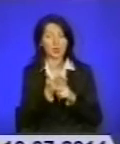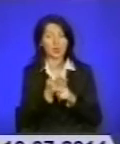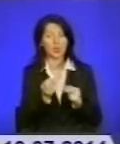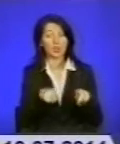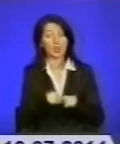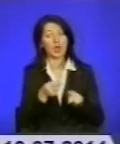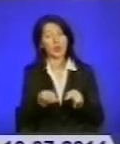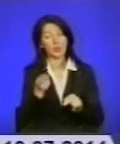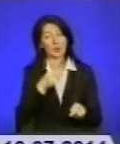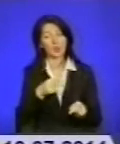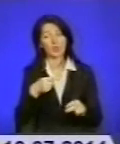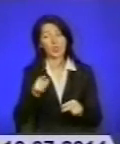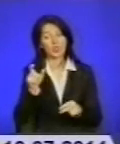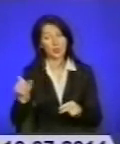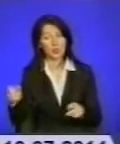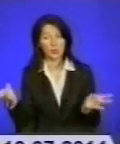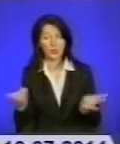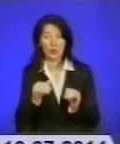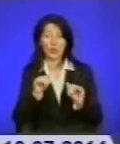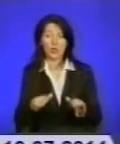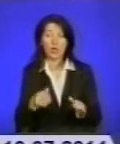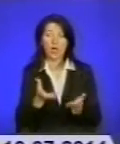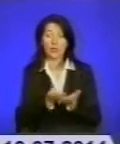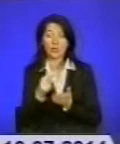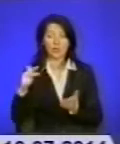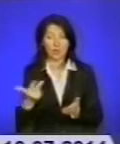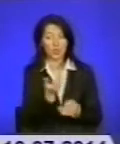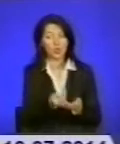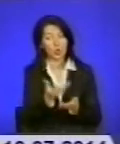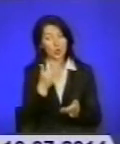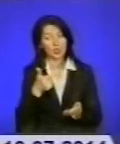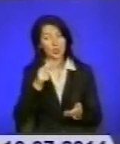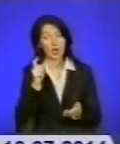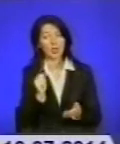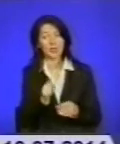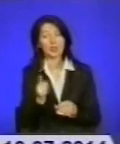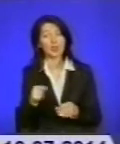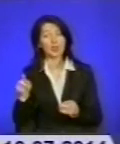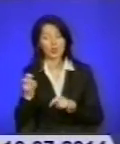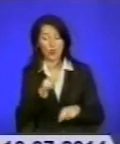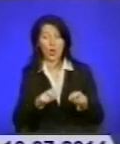вирішувати, платити втричі дорожче за газ чи шукати засоби заощадження. Рекомендація уряду – перейти